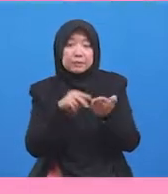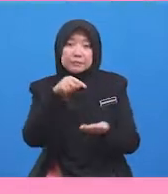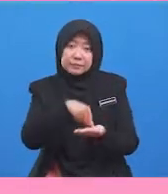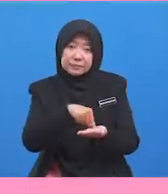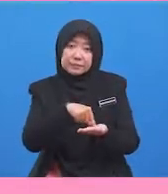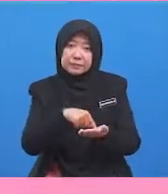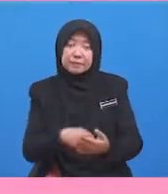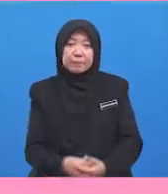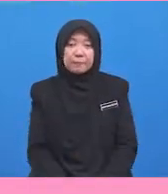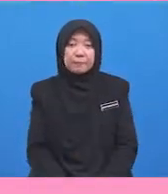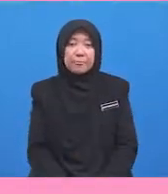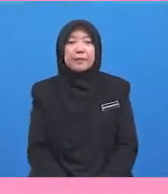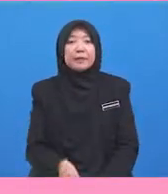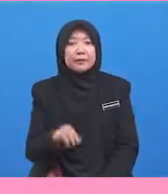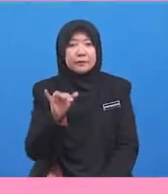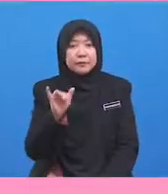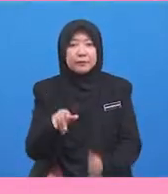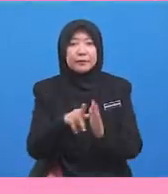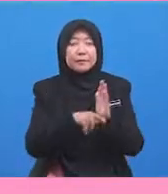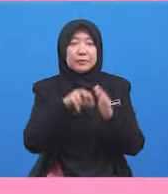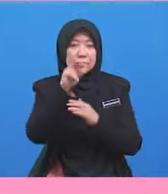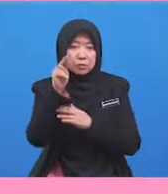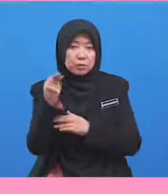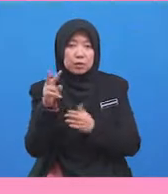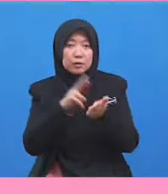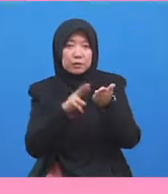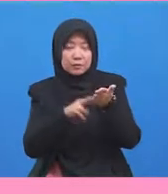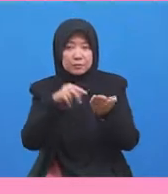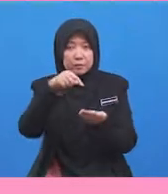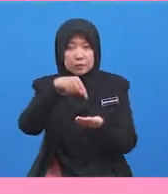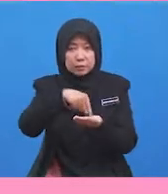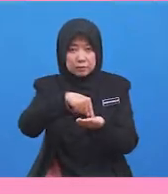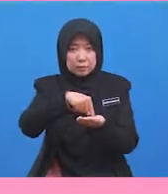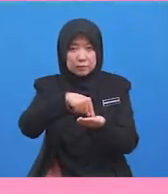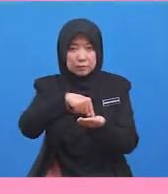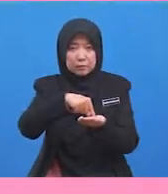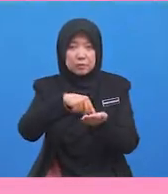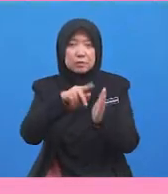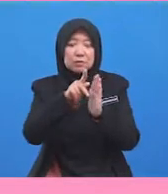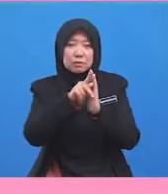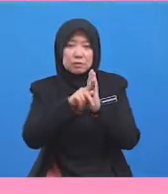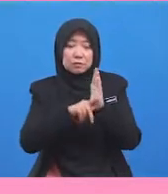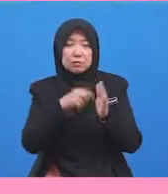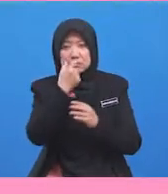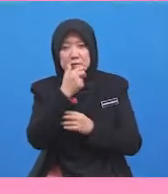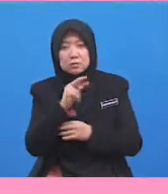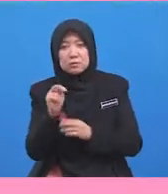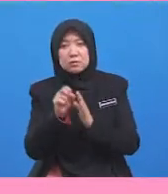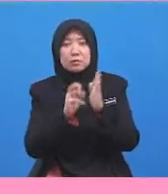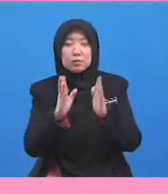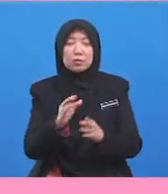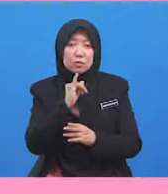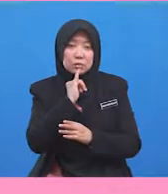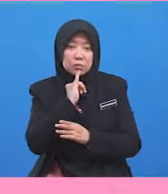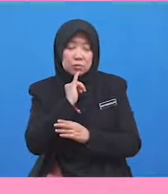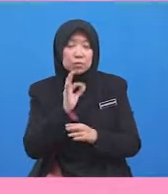ini ya persoalan yang terdapat pada rangkap ini ialah kesedihan seorang ibu jika